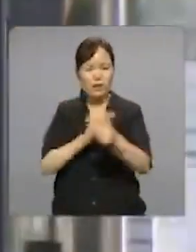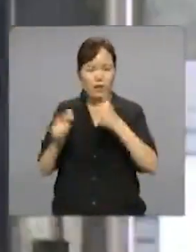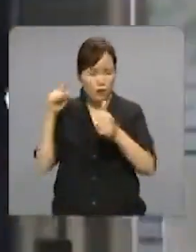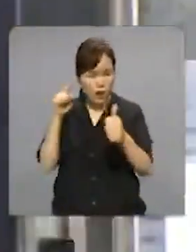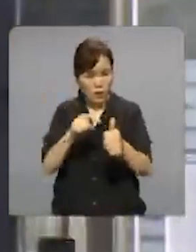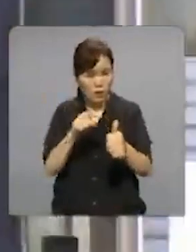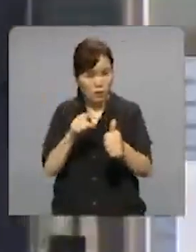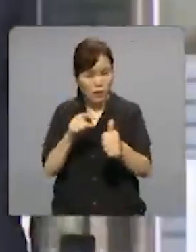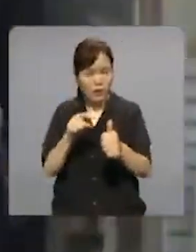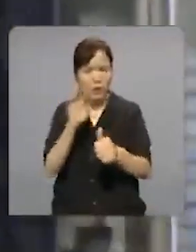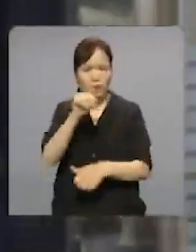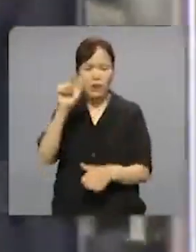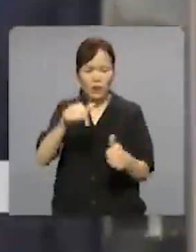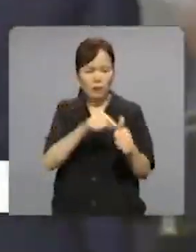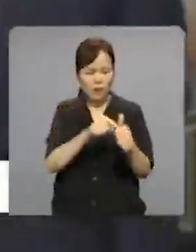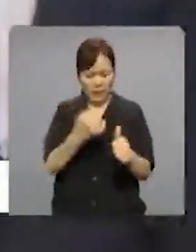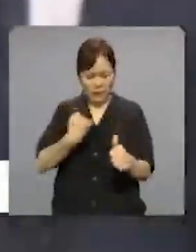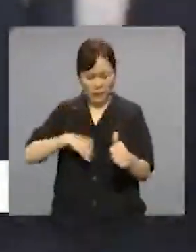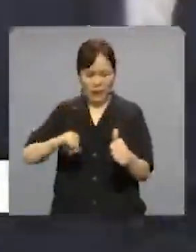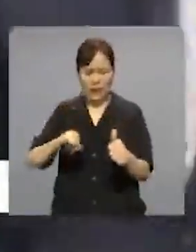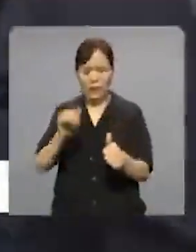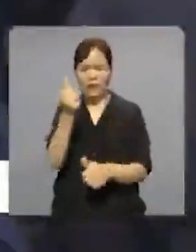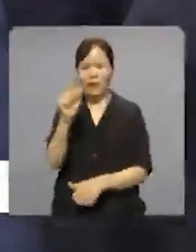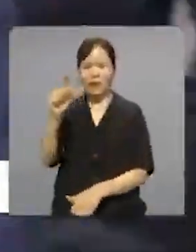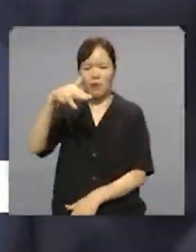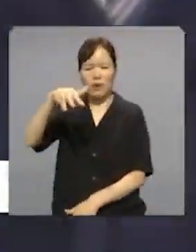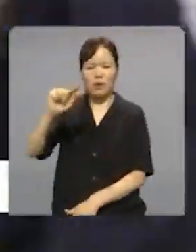적용과 박 전 특검 딸이 화천대유에서 받은